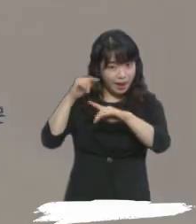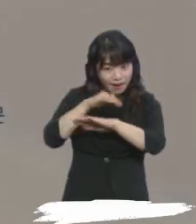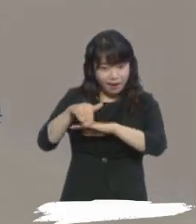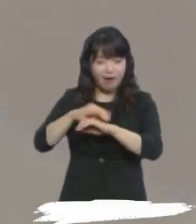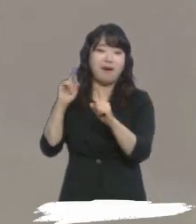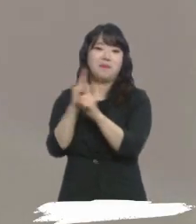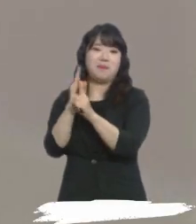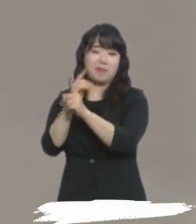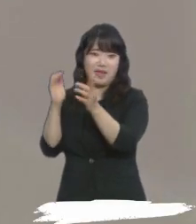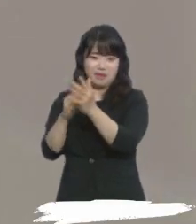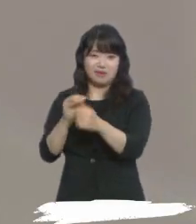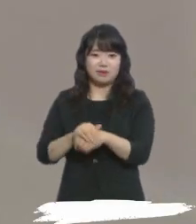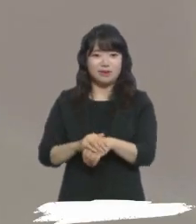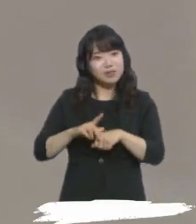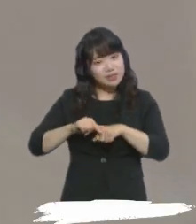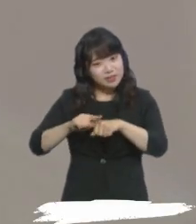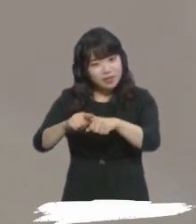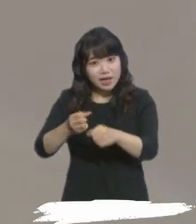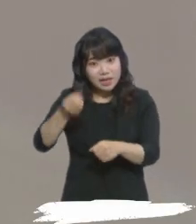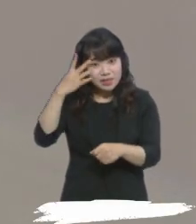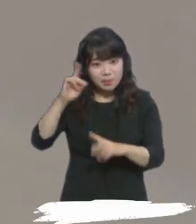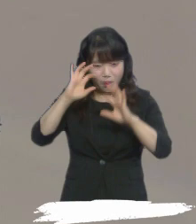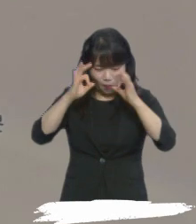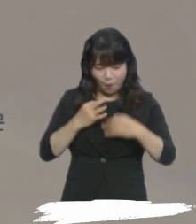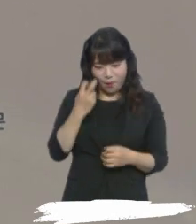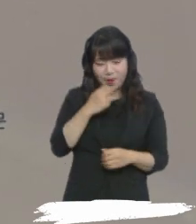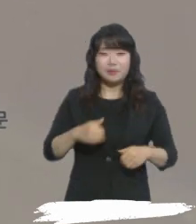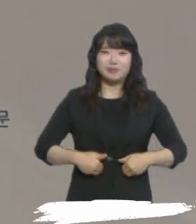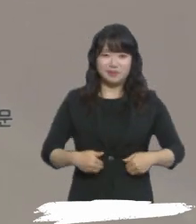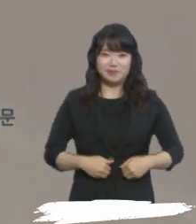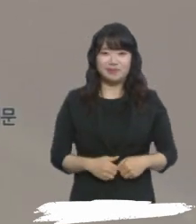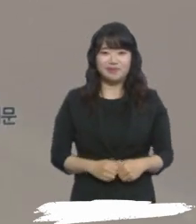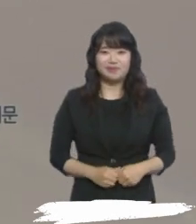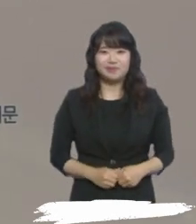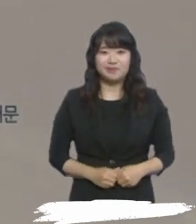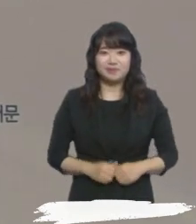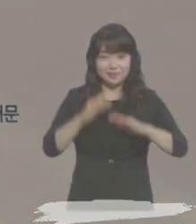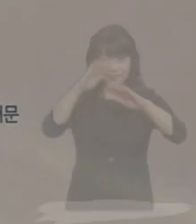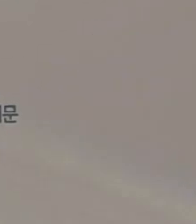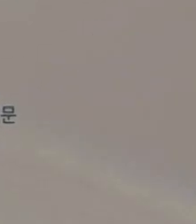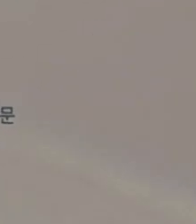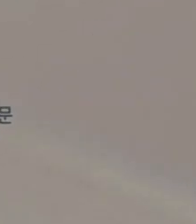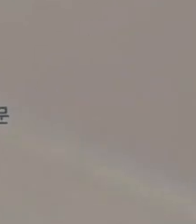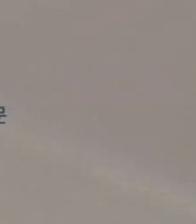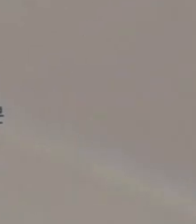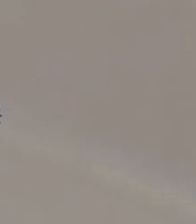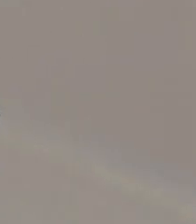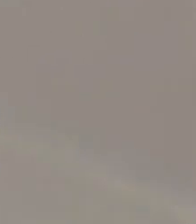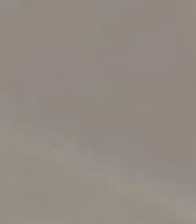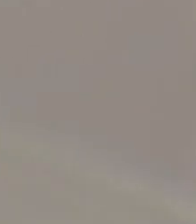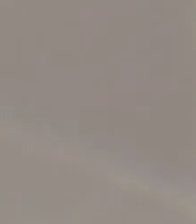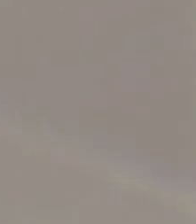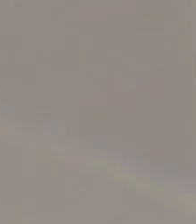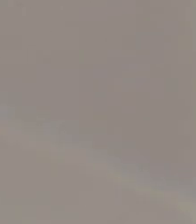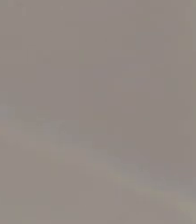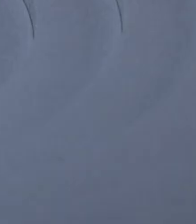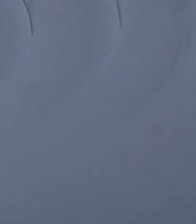잊고 살았던 것은 무엇인지 뒤돌아봐야 할 때입니다. 주민통신원 권태훈이었습니다.